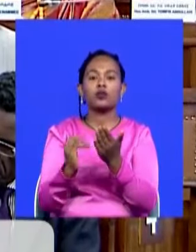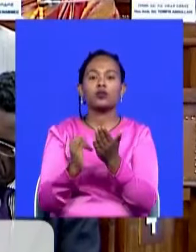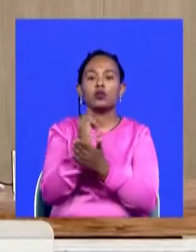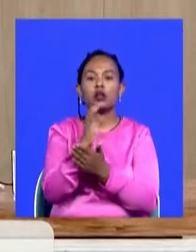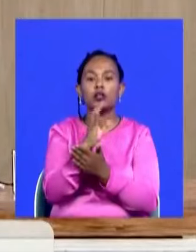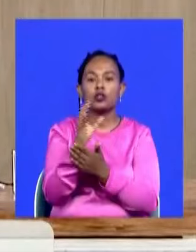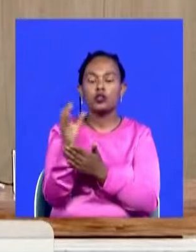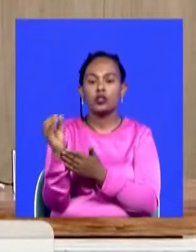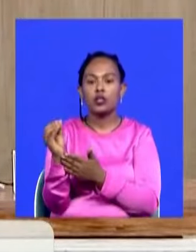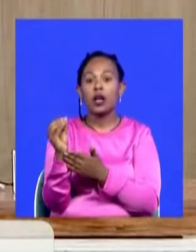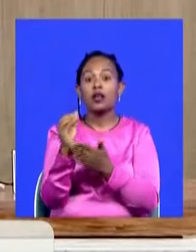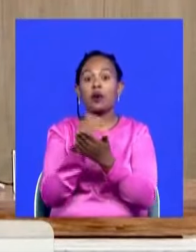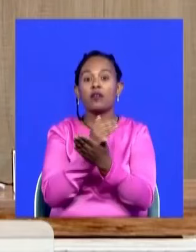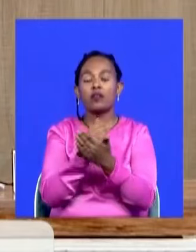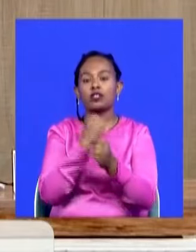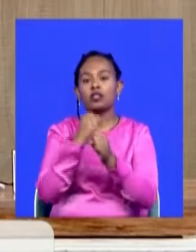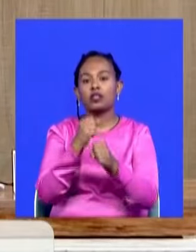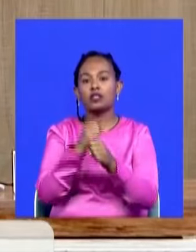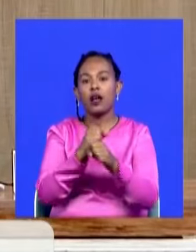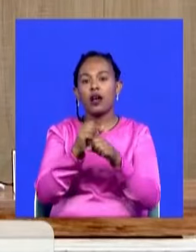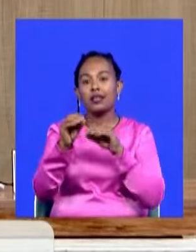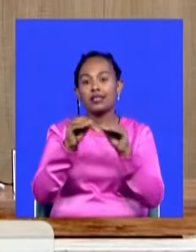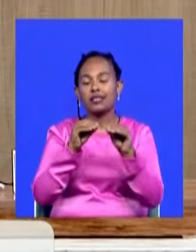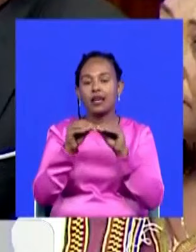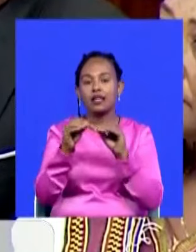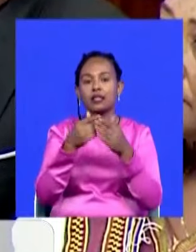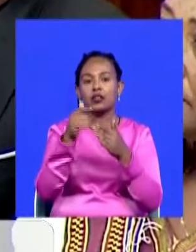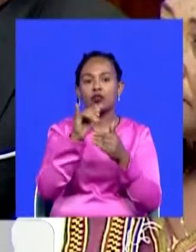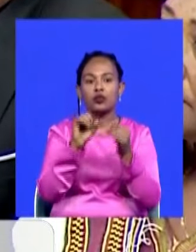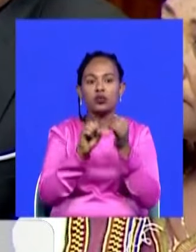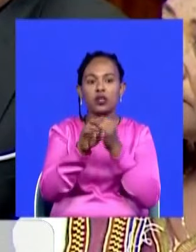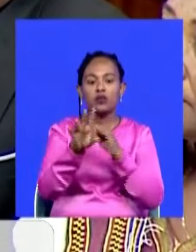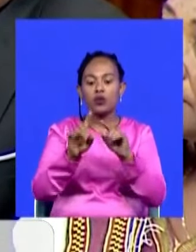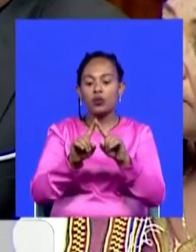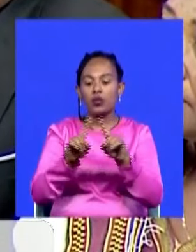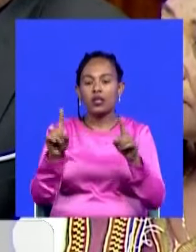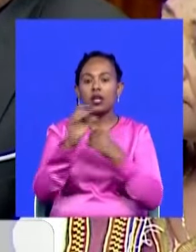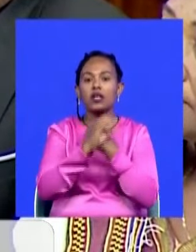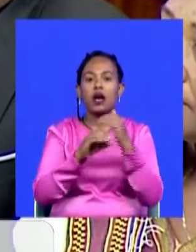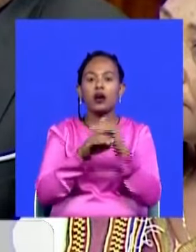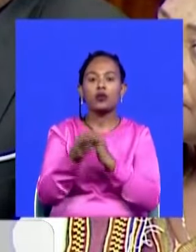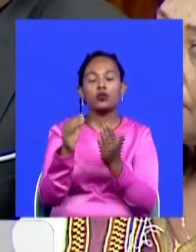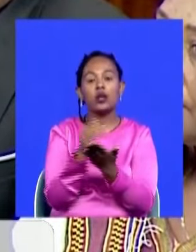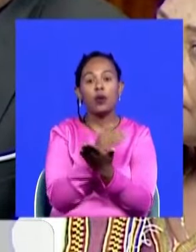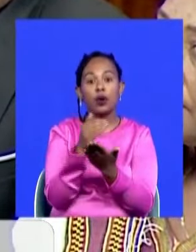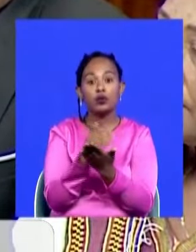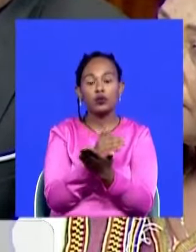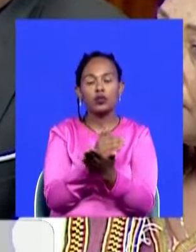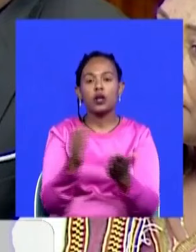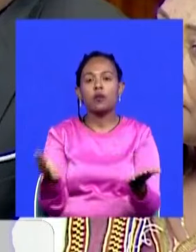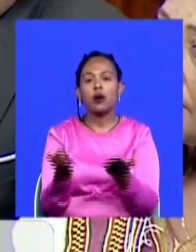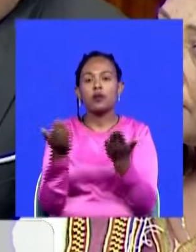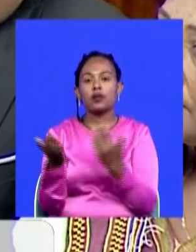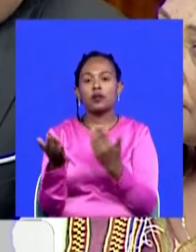እና የማኑፋክቸሪንግ የስራ እንቅስቃሴ እንዲሁም ዘርፉን በተለይ የሀገር ውስጥ አምራቾችን ለማበረታታት